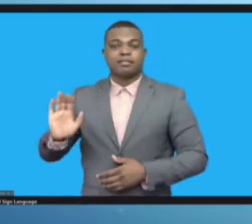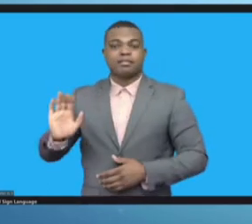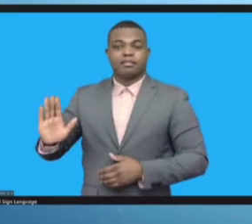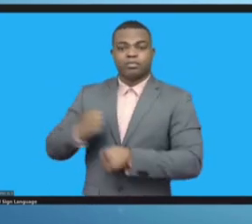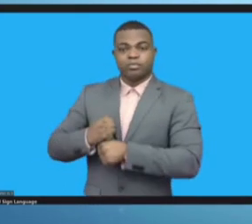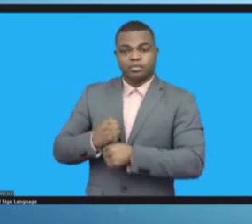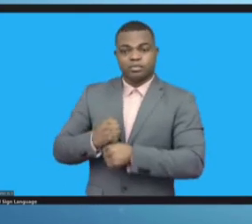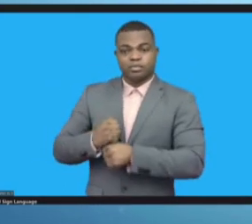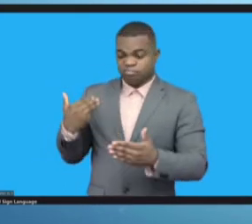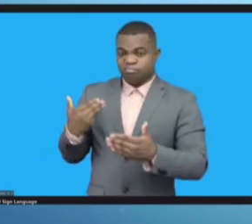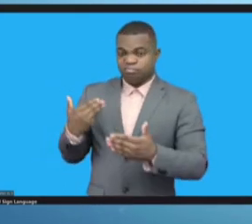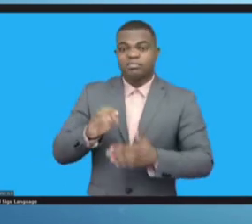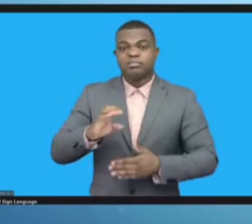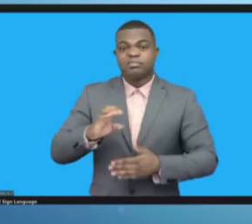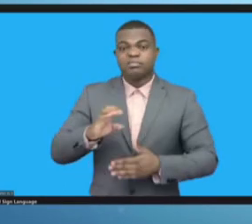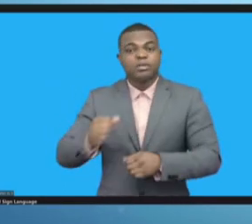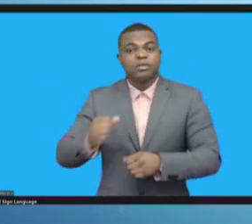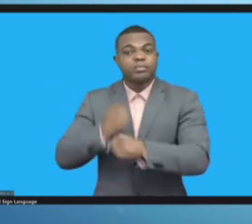a été